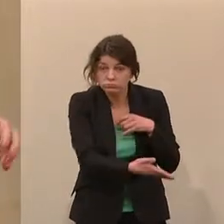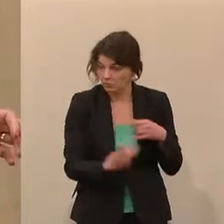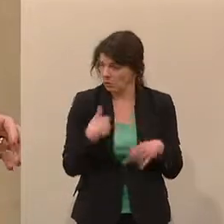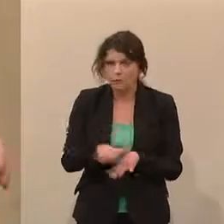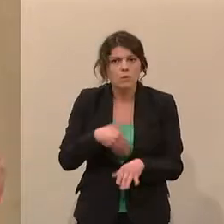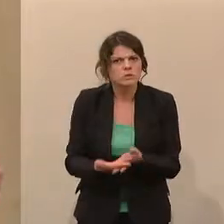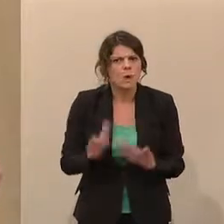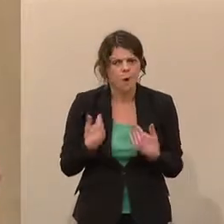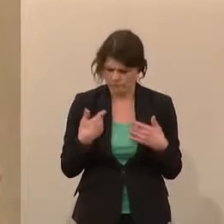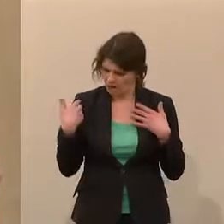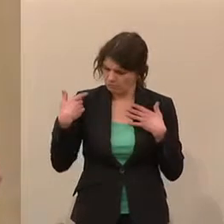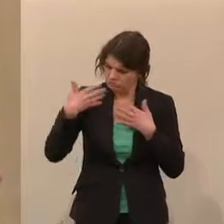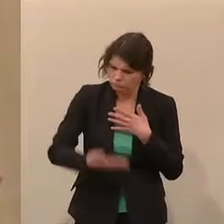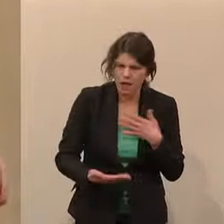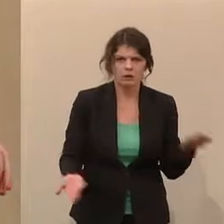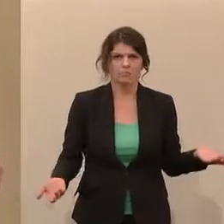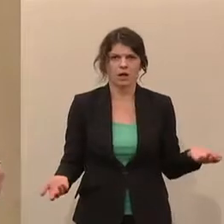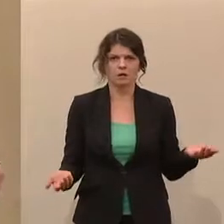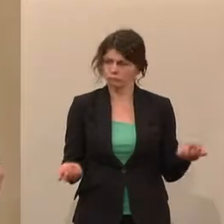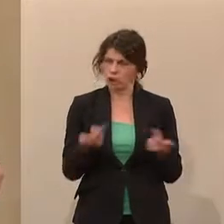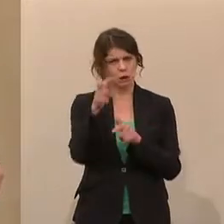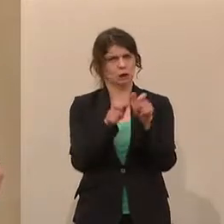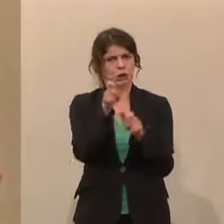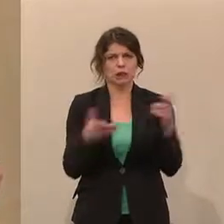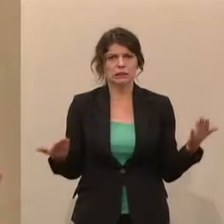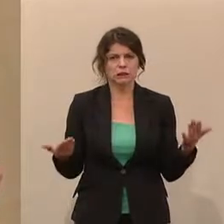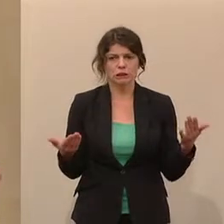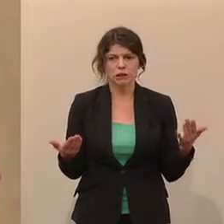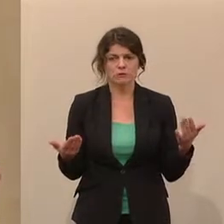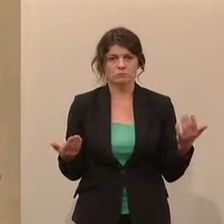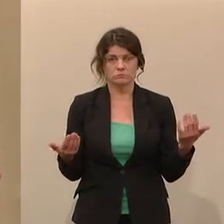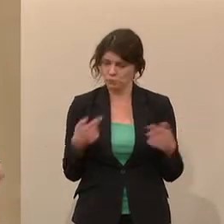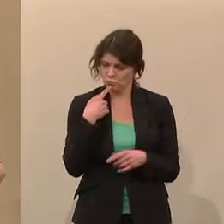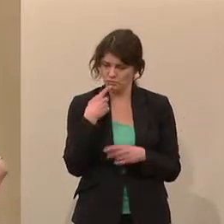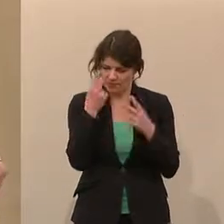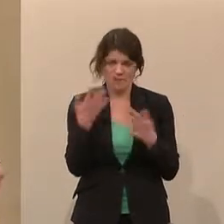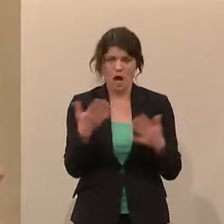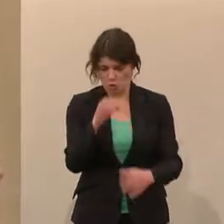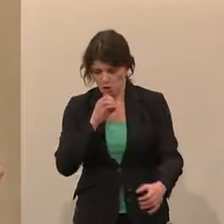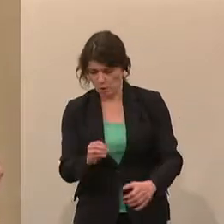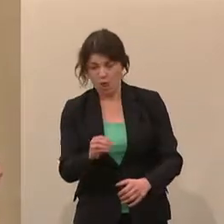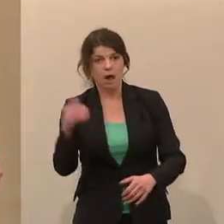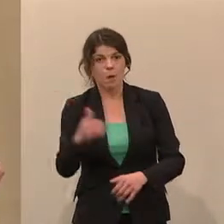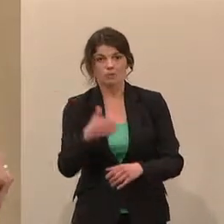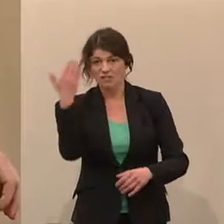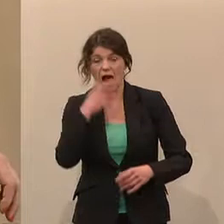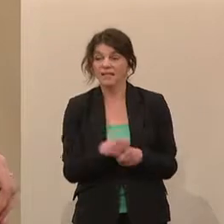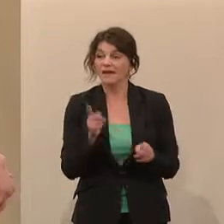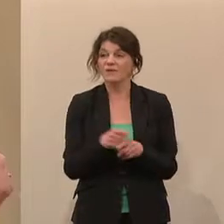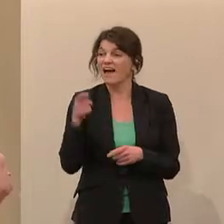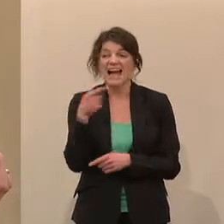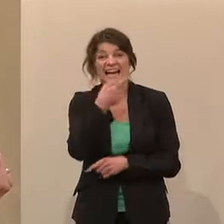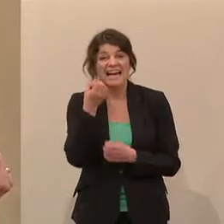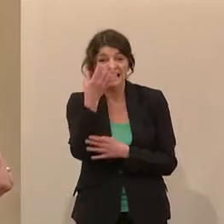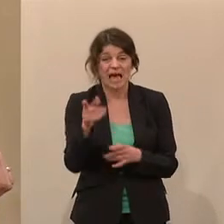weil am ende des tages muss an eine statistik eine eine schwarze null hervorbringen das war unser großes zeiten so und diese fette nun